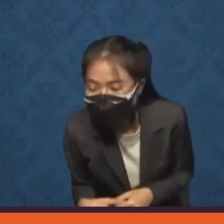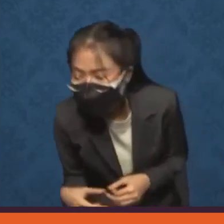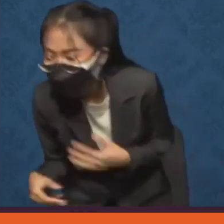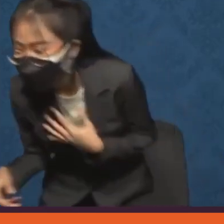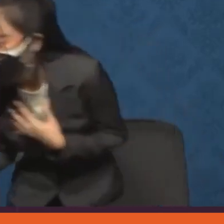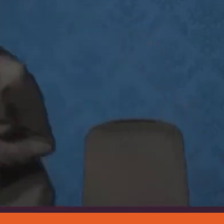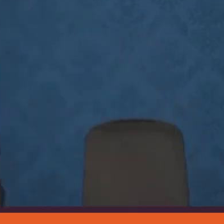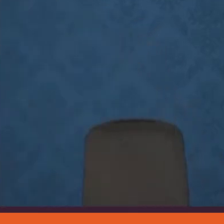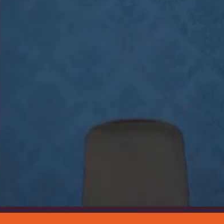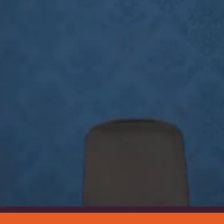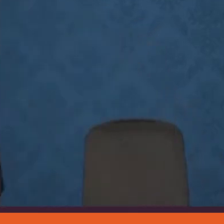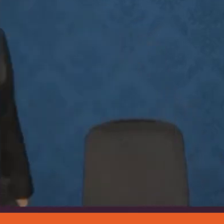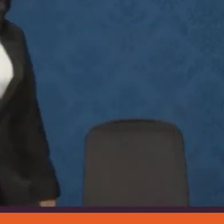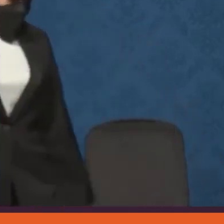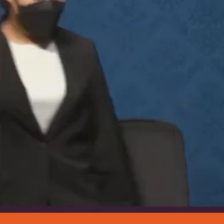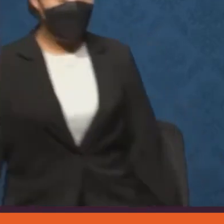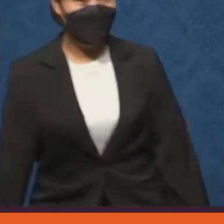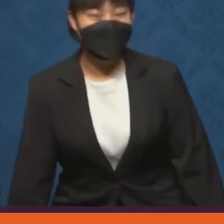ไปถึงอยู่ตรงนี้ครับว่า